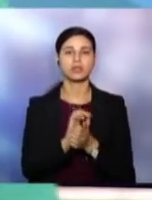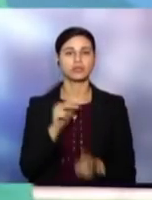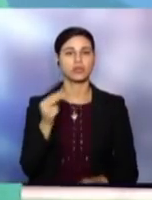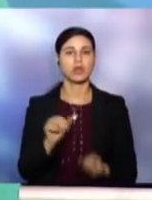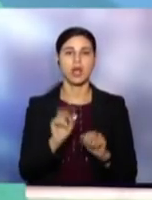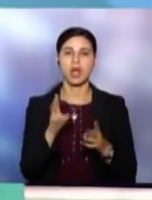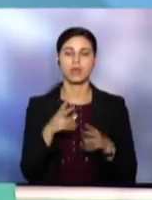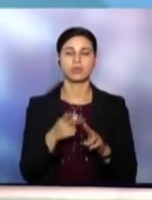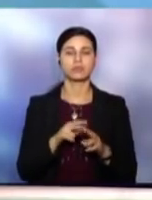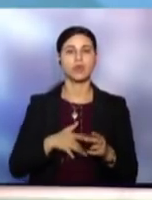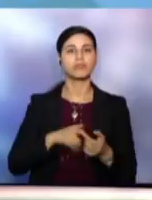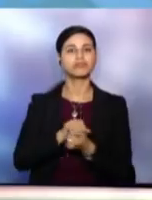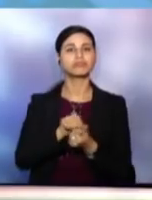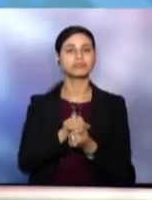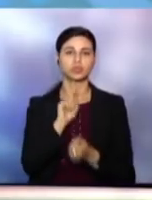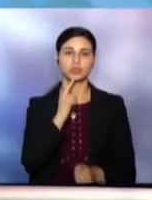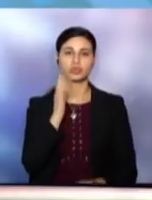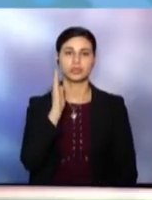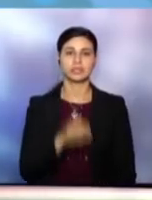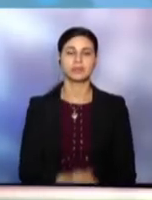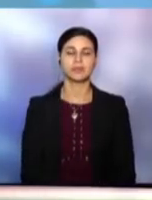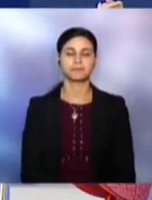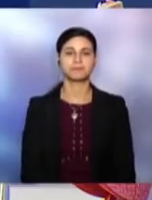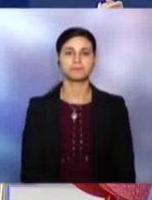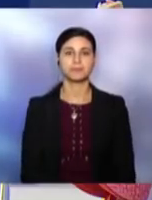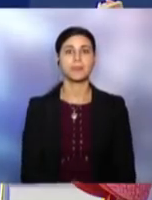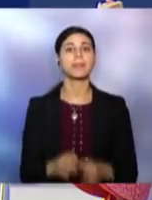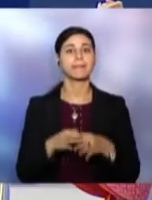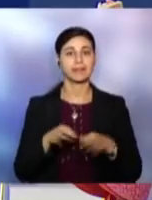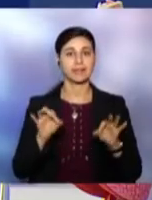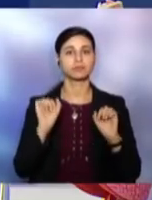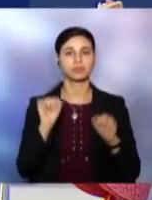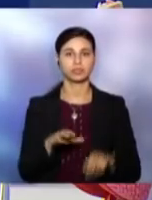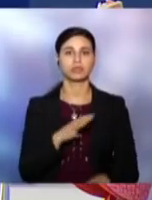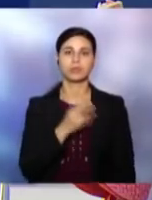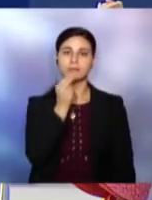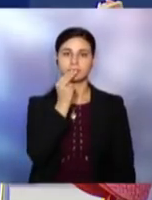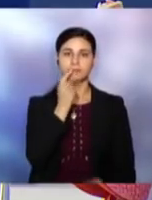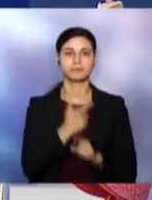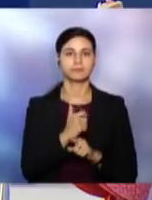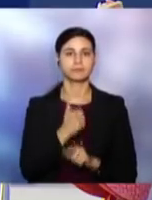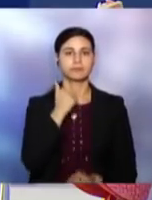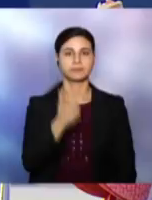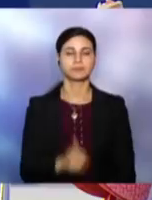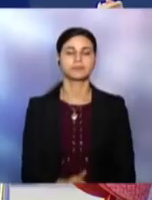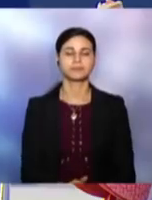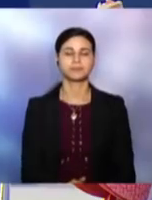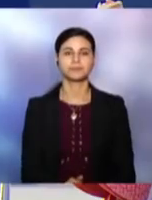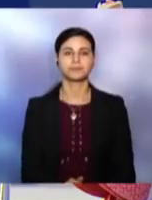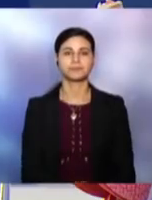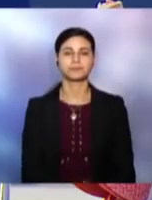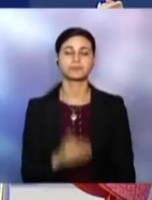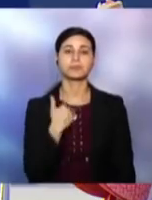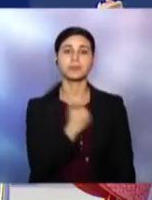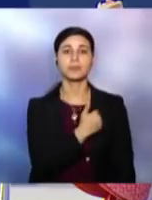საკმაოდ რთულად შეიძლება რომ იყოს მისი მონელება. თუმცა მეტი სითამამე გვაქვს ნადუღთან დაკავშირებით. რა თქმა უნდა. და მე